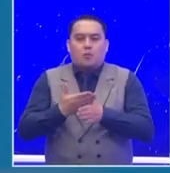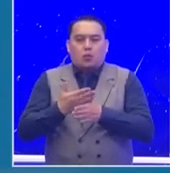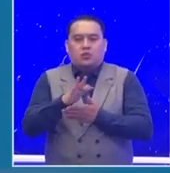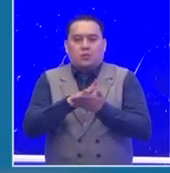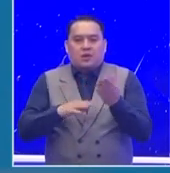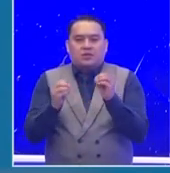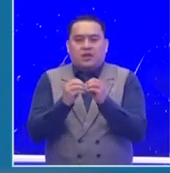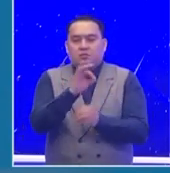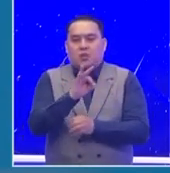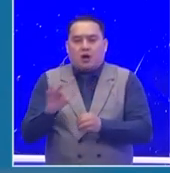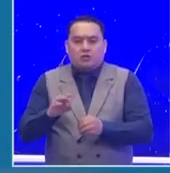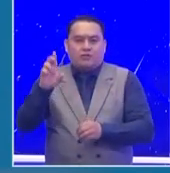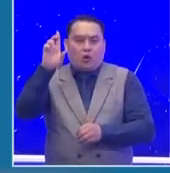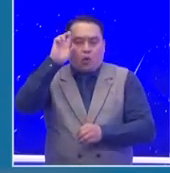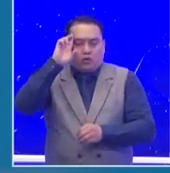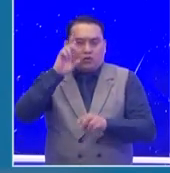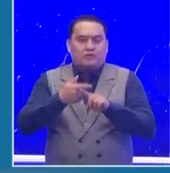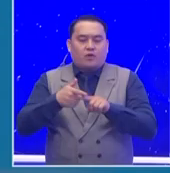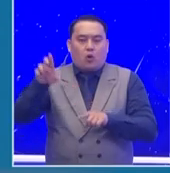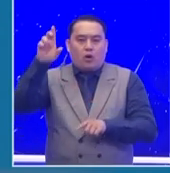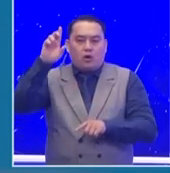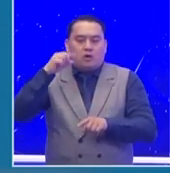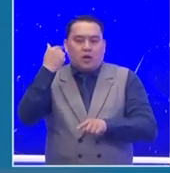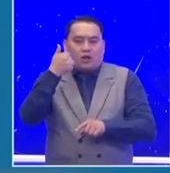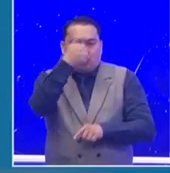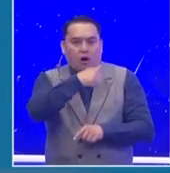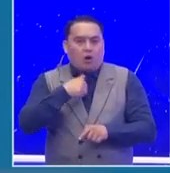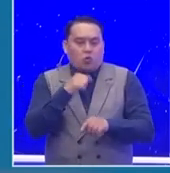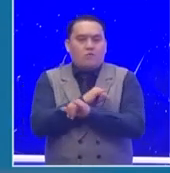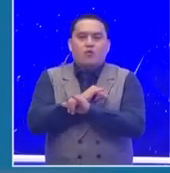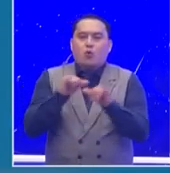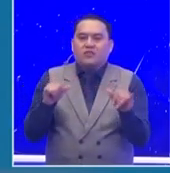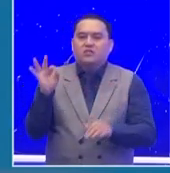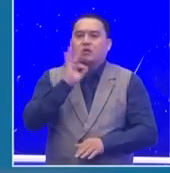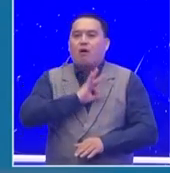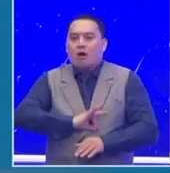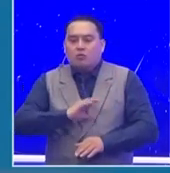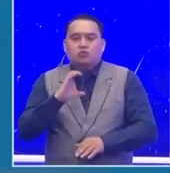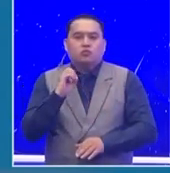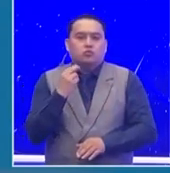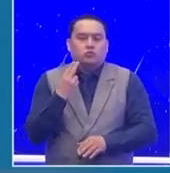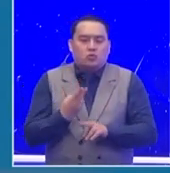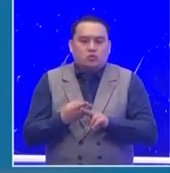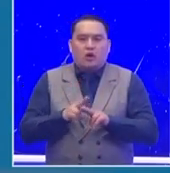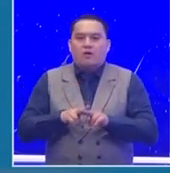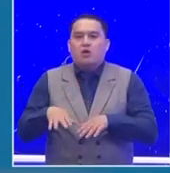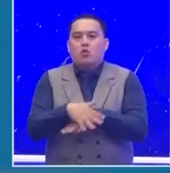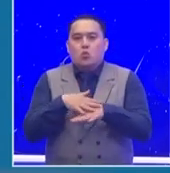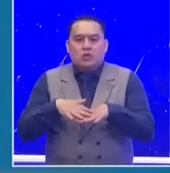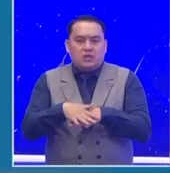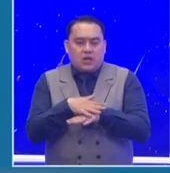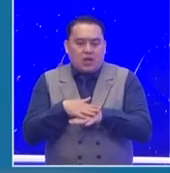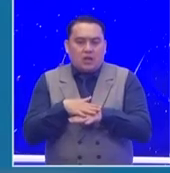на 10% в годовом выражении. Это означает увеличение доходов соответствующих категорий наших